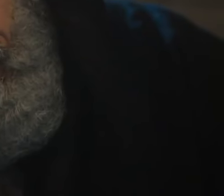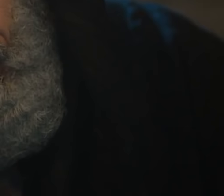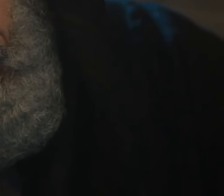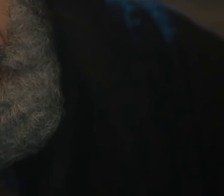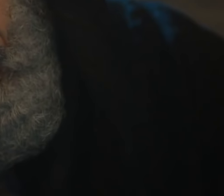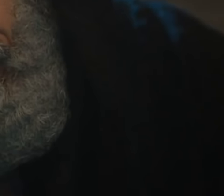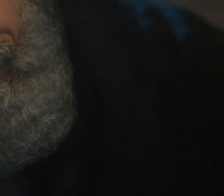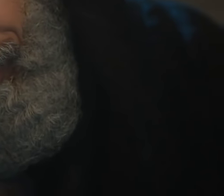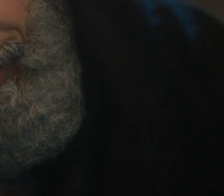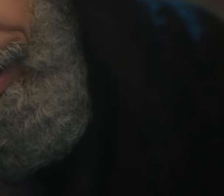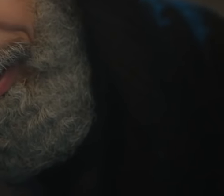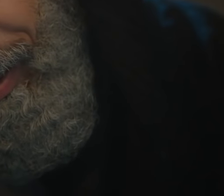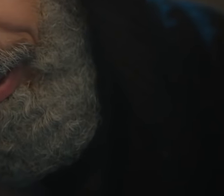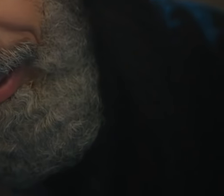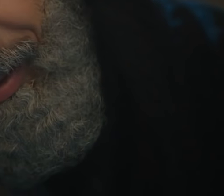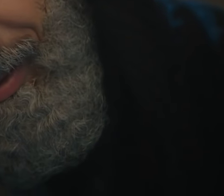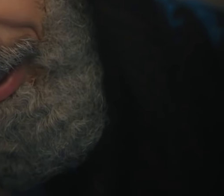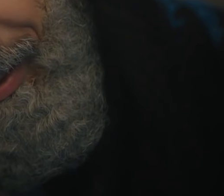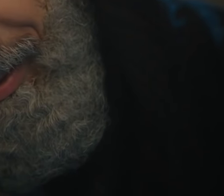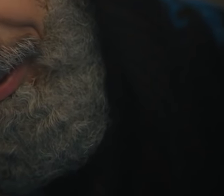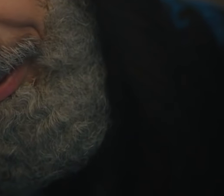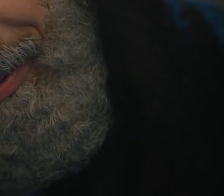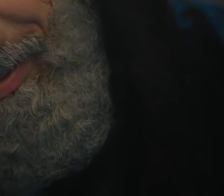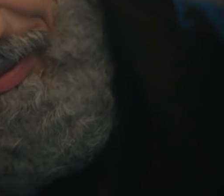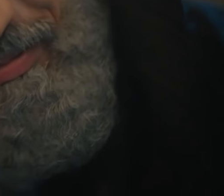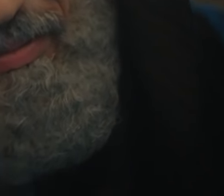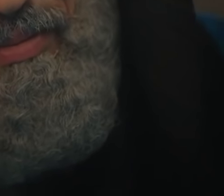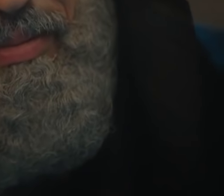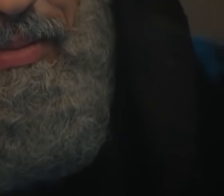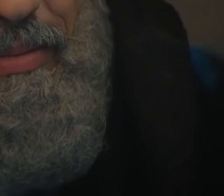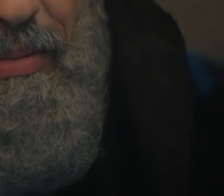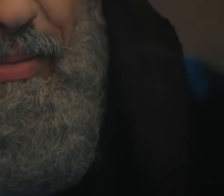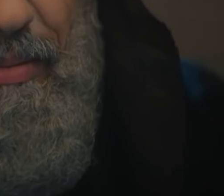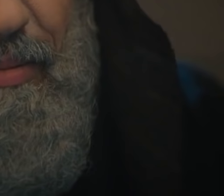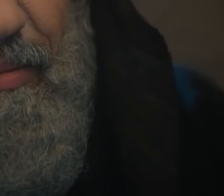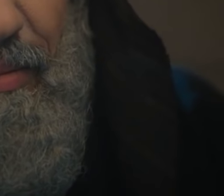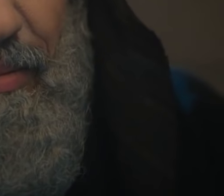Şimdi Kasım yüzünde buruk bir tebessümle hafifçe kafa sallıyor.